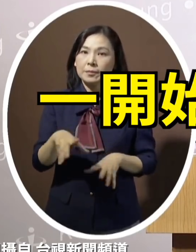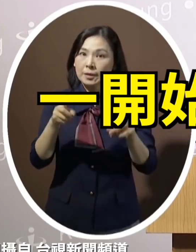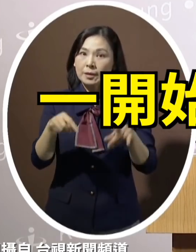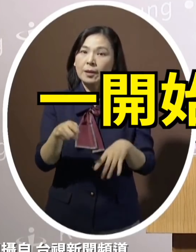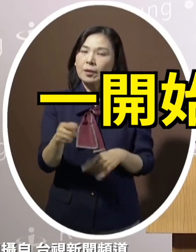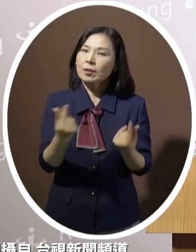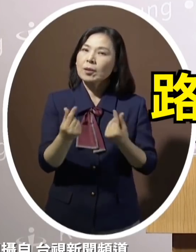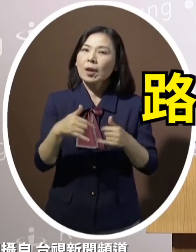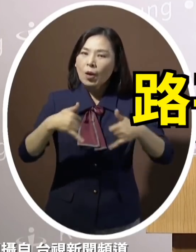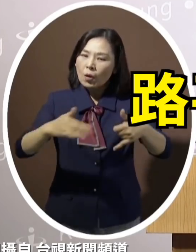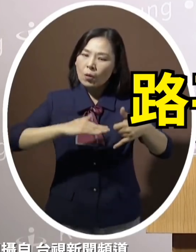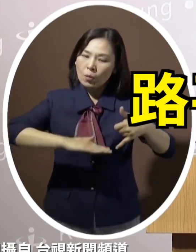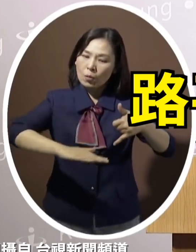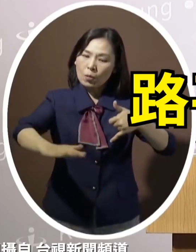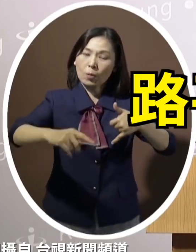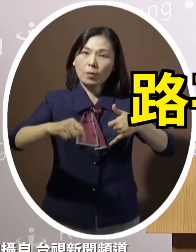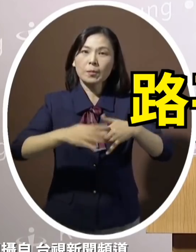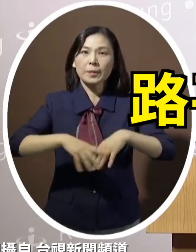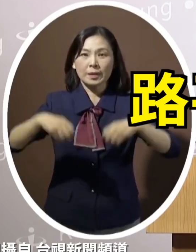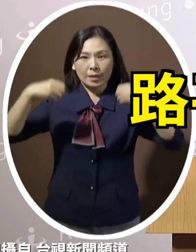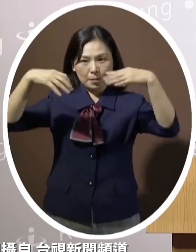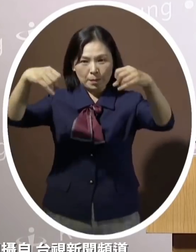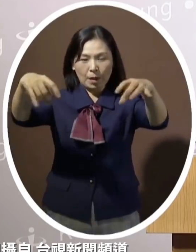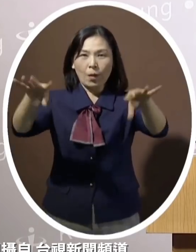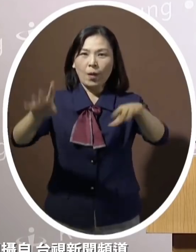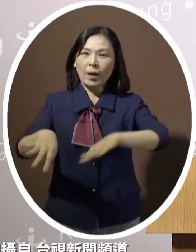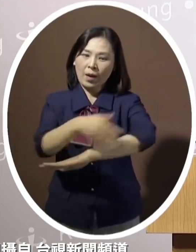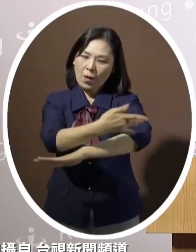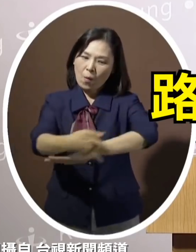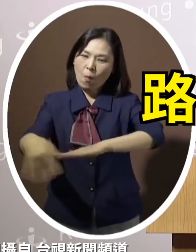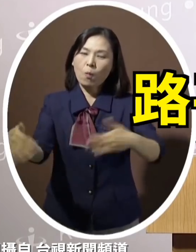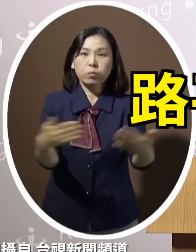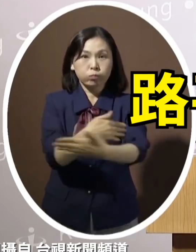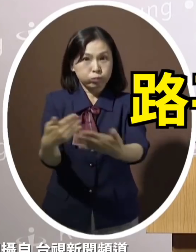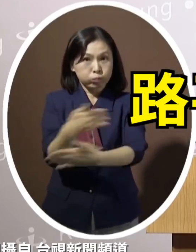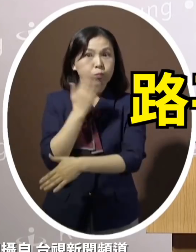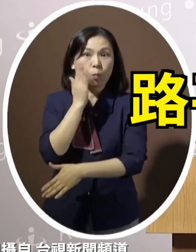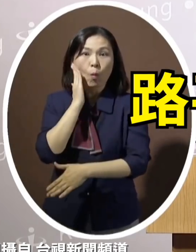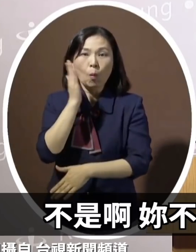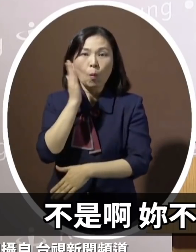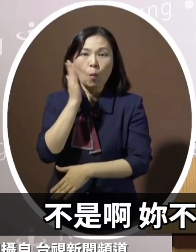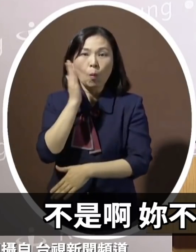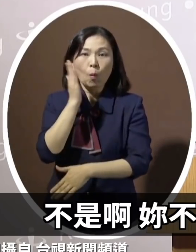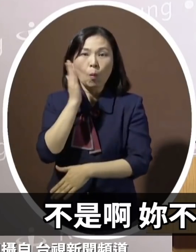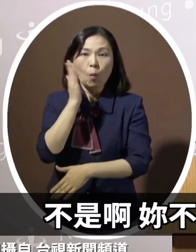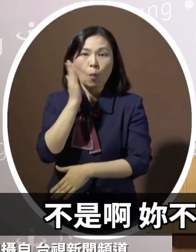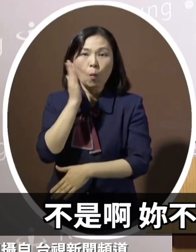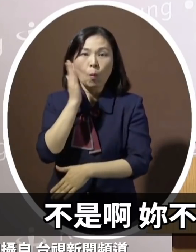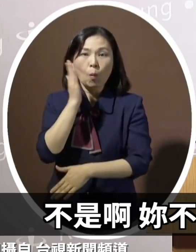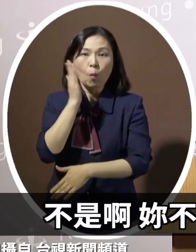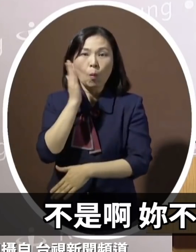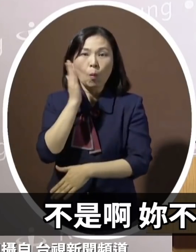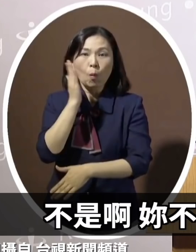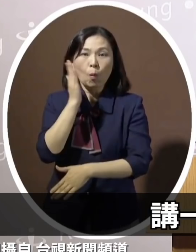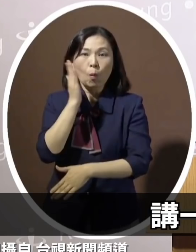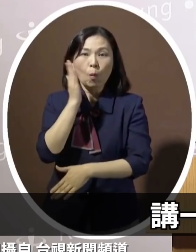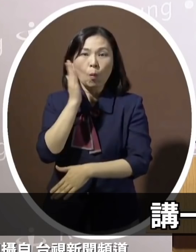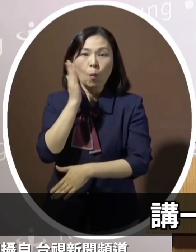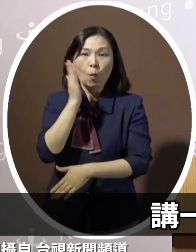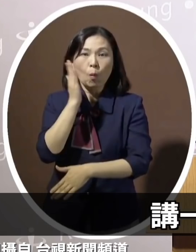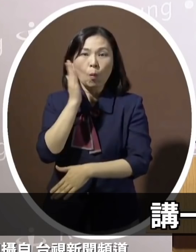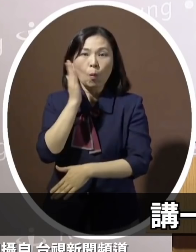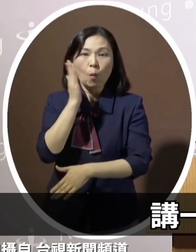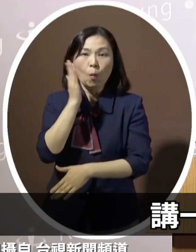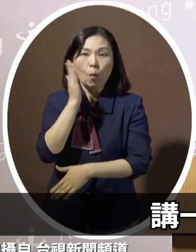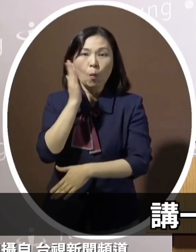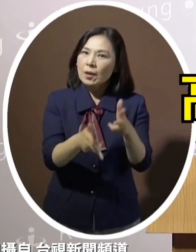讲的，陆平灯亮水沟通，陆平灯亮水沟通。 不是啊，你不要一直念韩国瑜的政见塞时间啊，讲一点